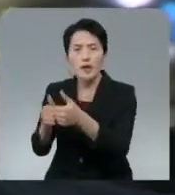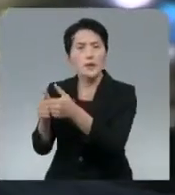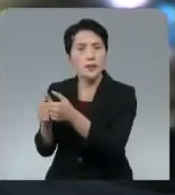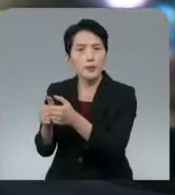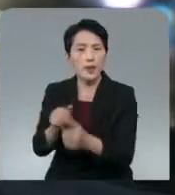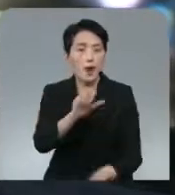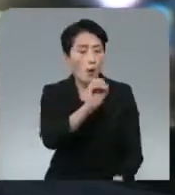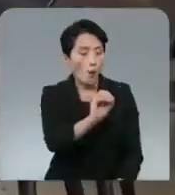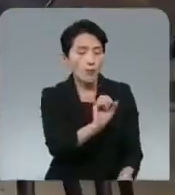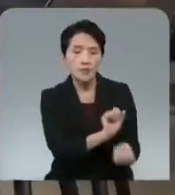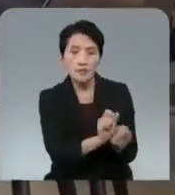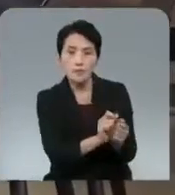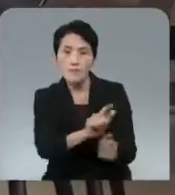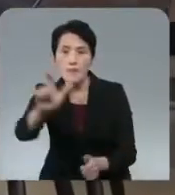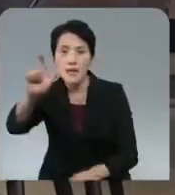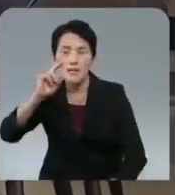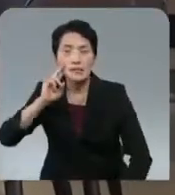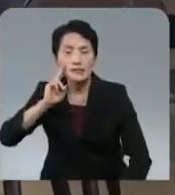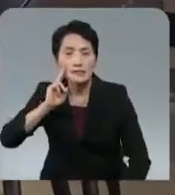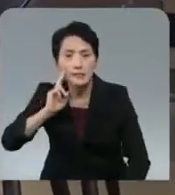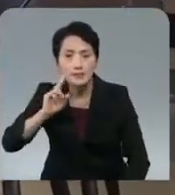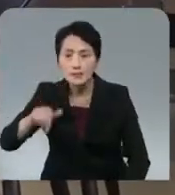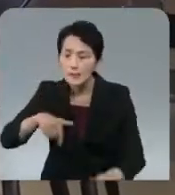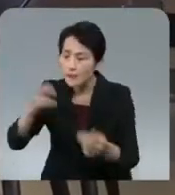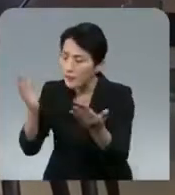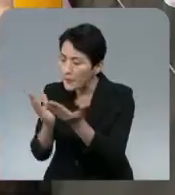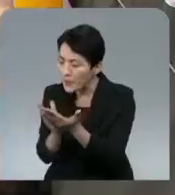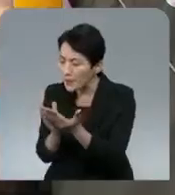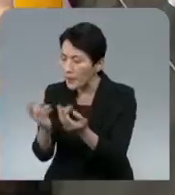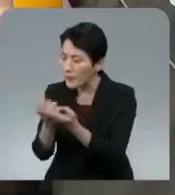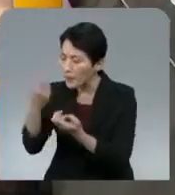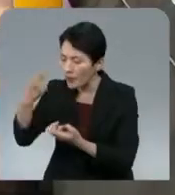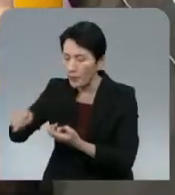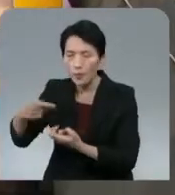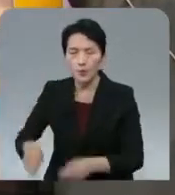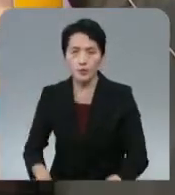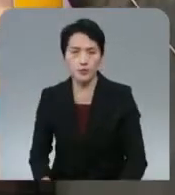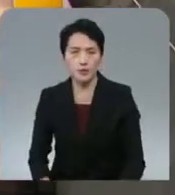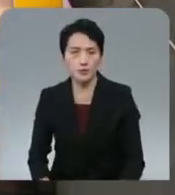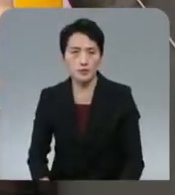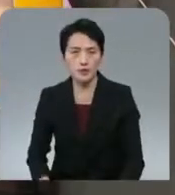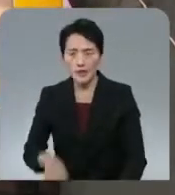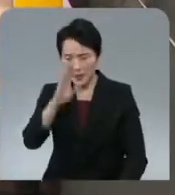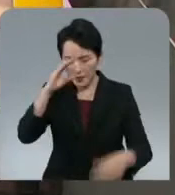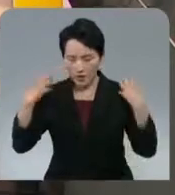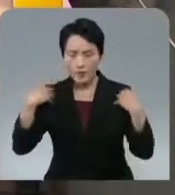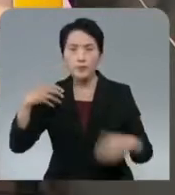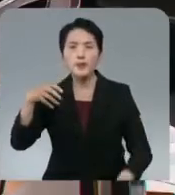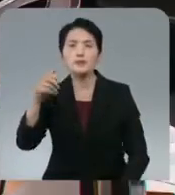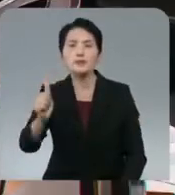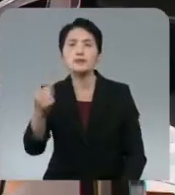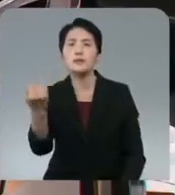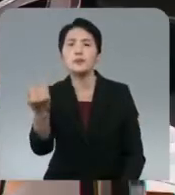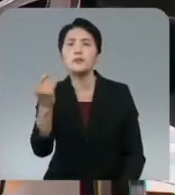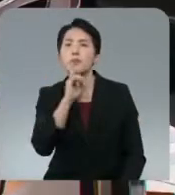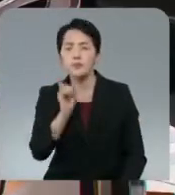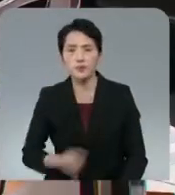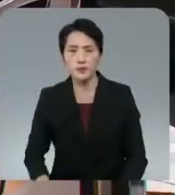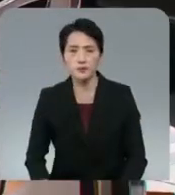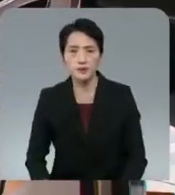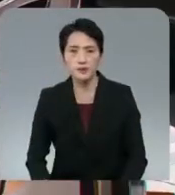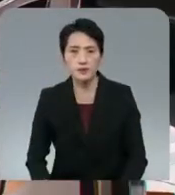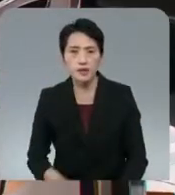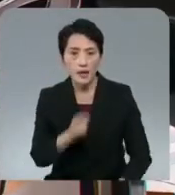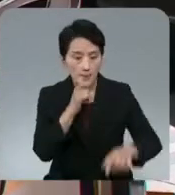2日連続で9万人外となりましたこうしたなか政府は来週から適用される